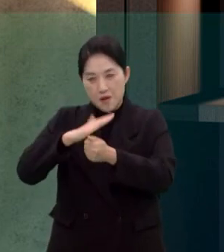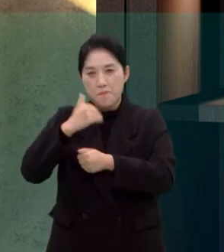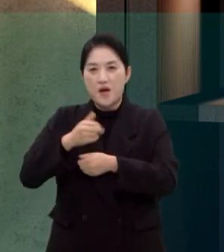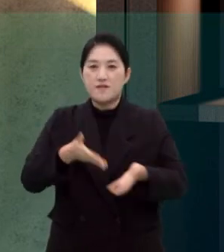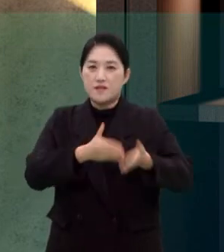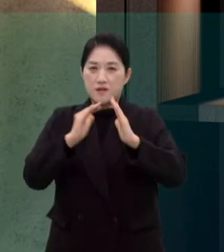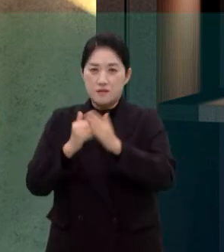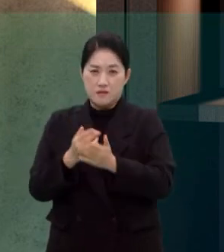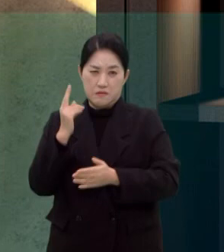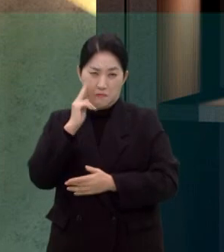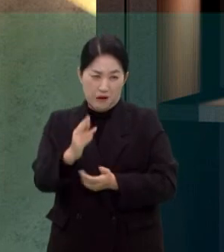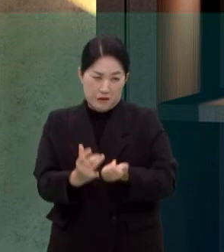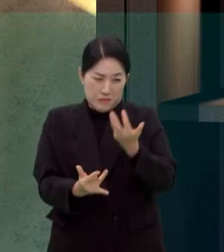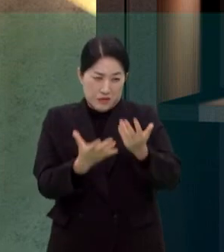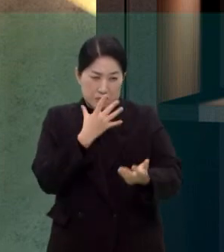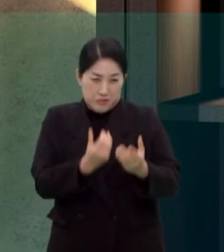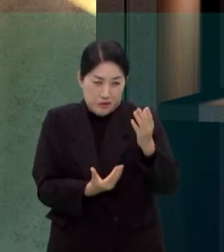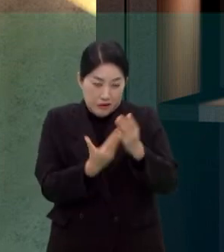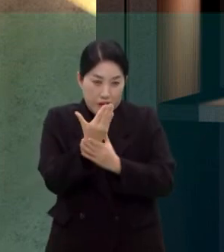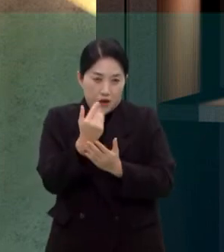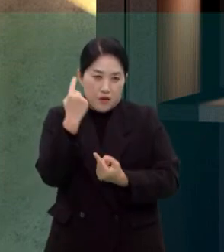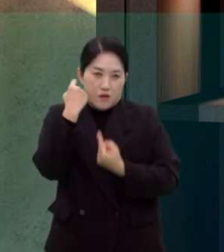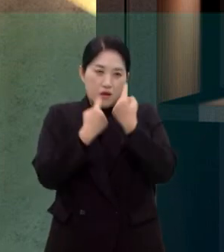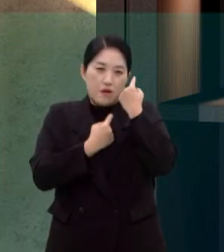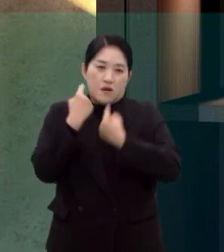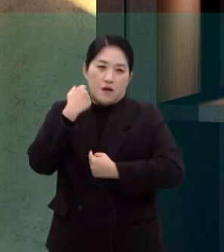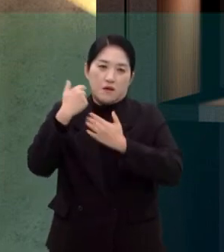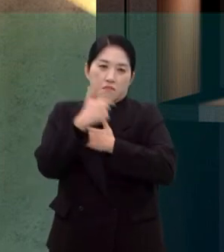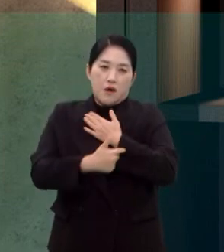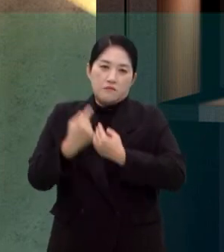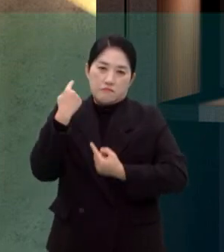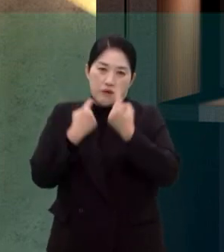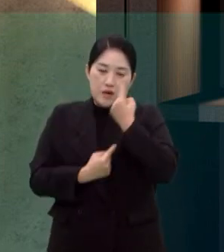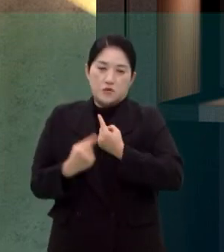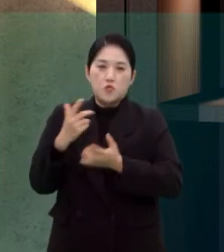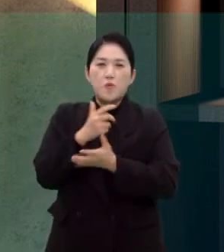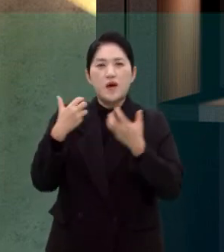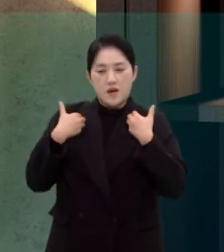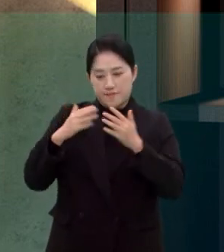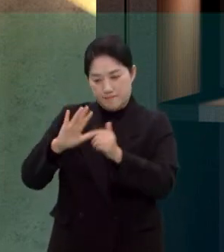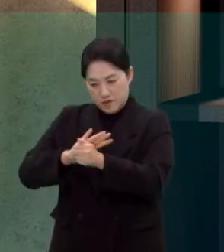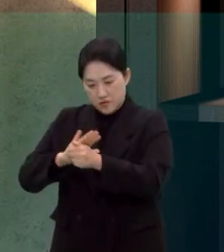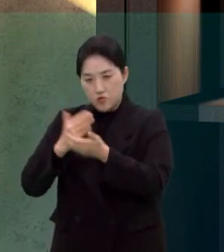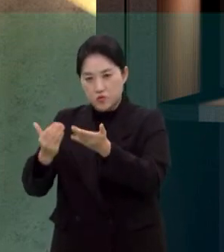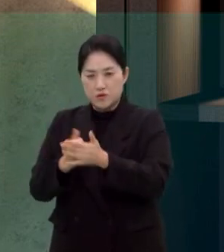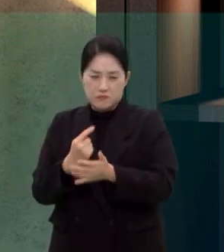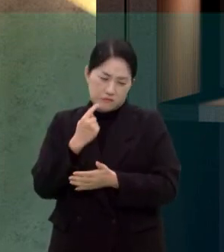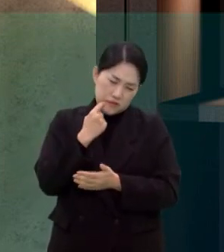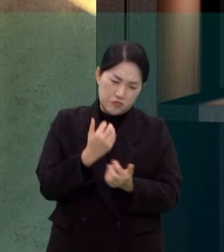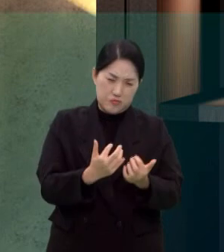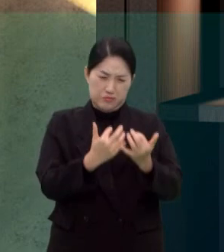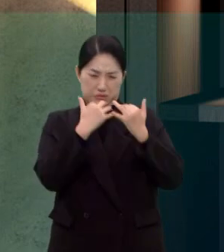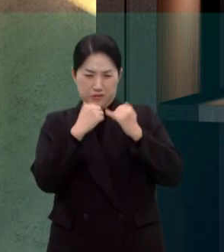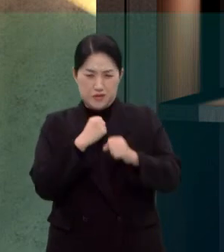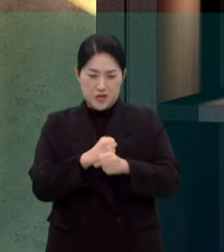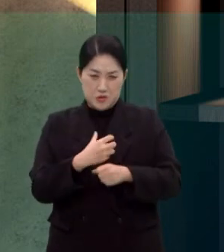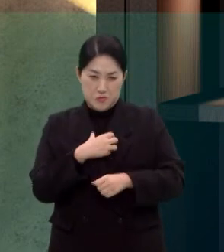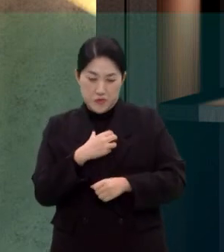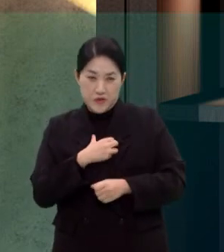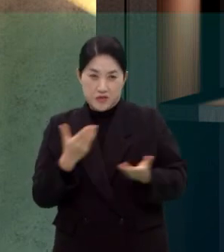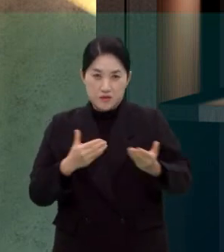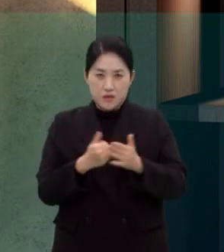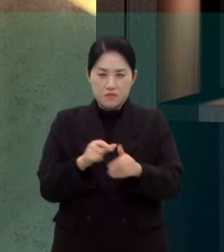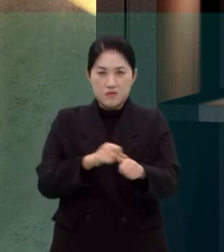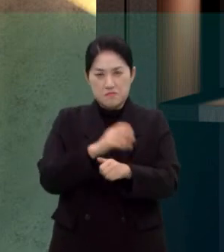없는 소방관의 몸과 마음의 부상을 치유하고 유독물질, 위험한 근무 환경으로 인한